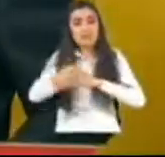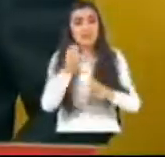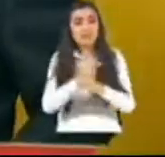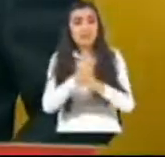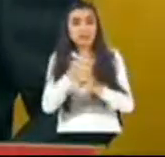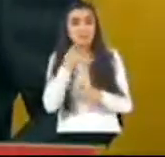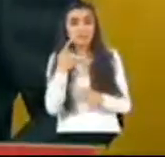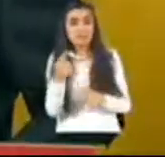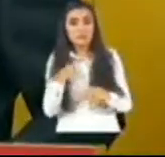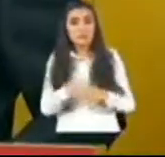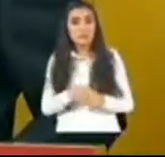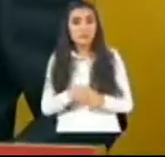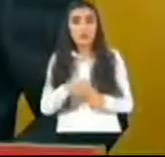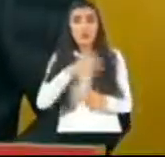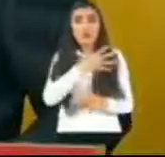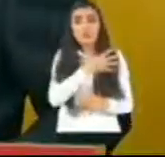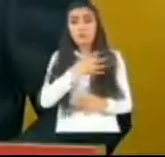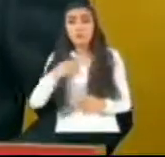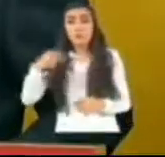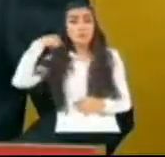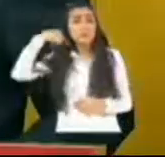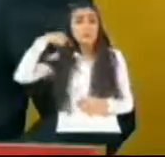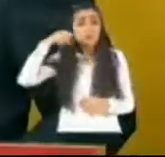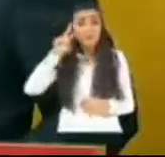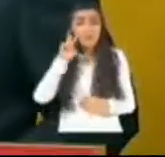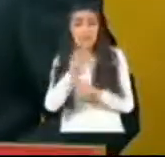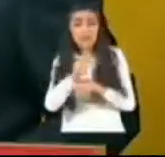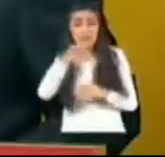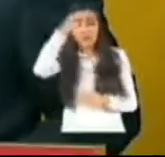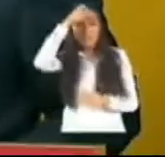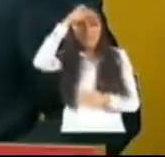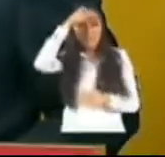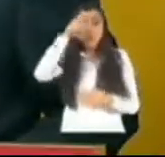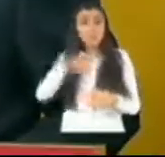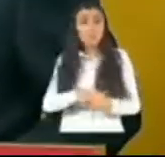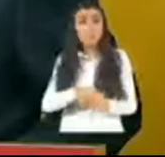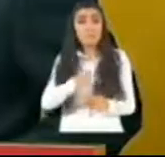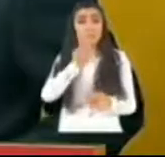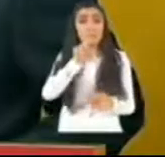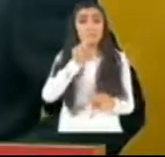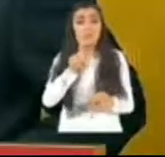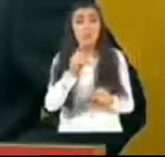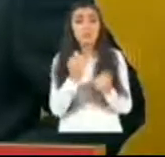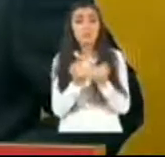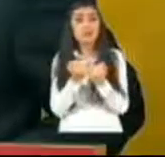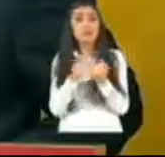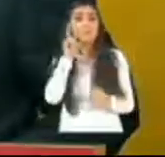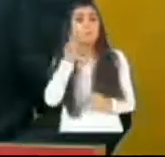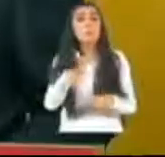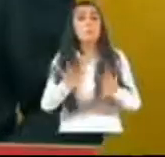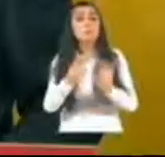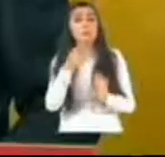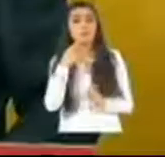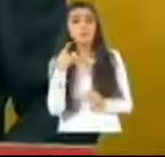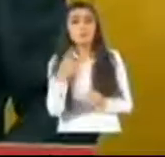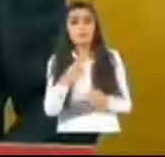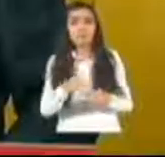riskidir. Milyonlarca Suriyeli'ye bakan Türkiye 21 kardeşimize mi